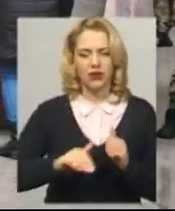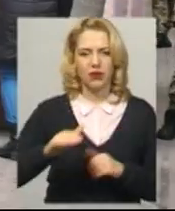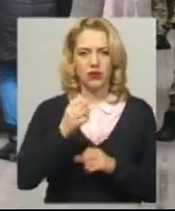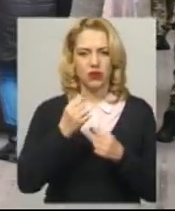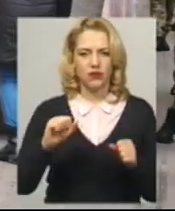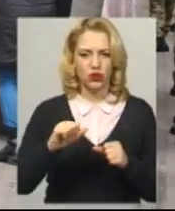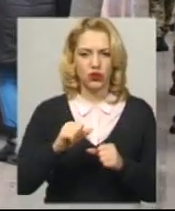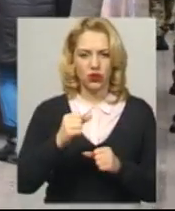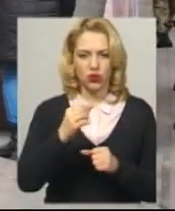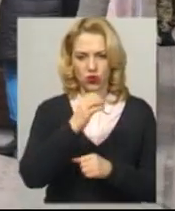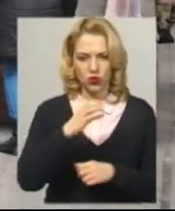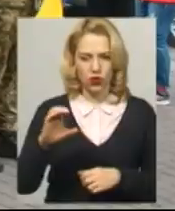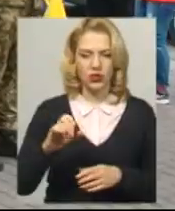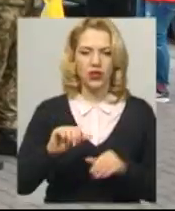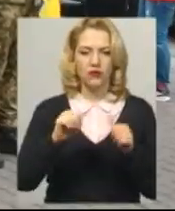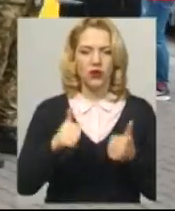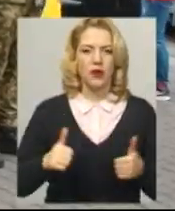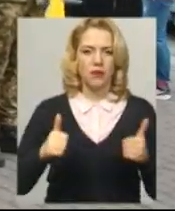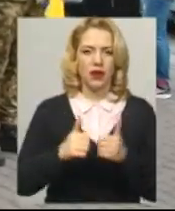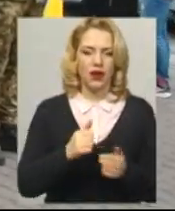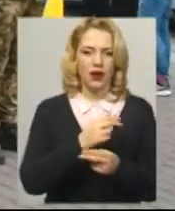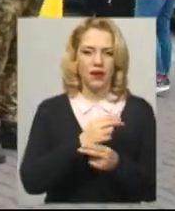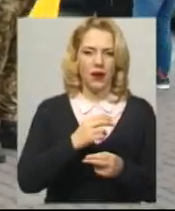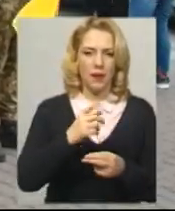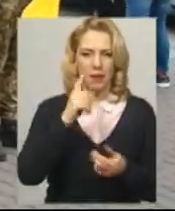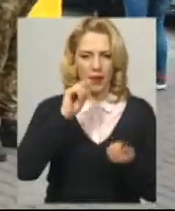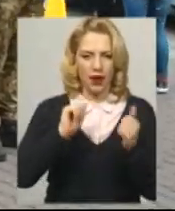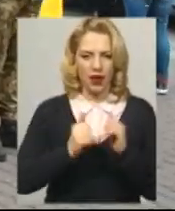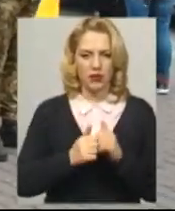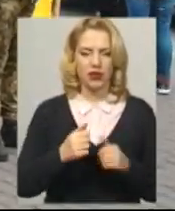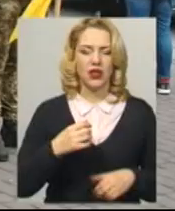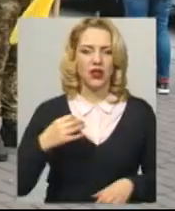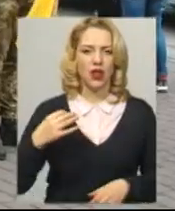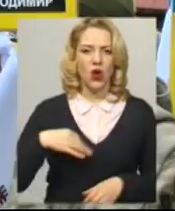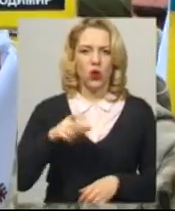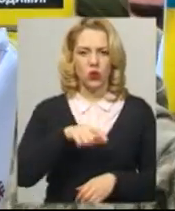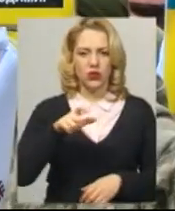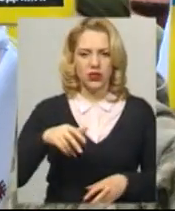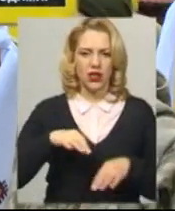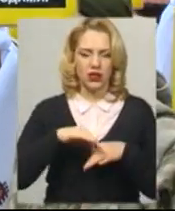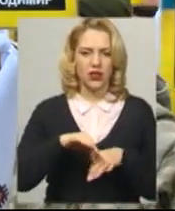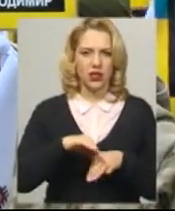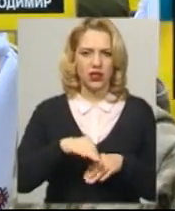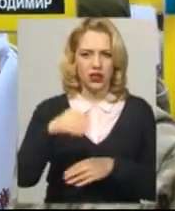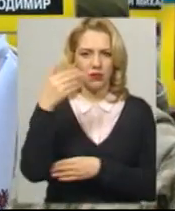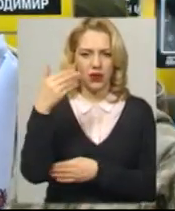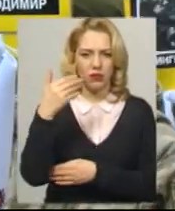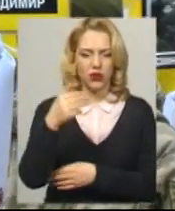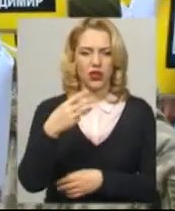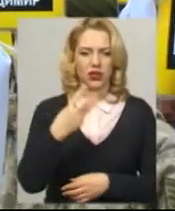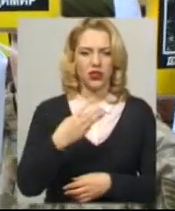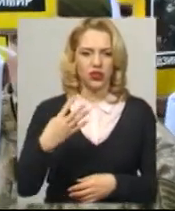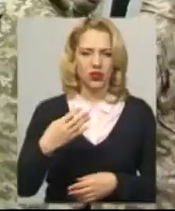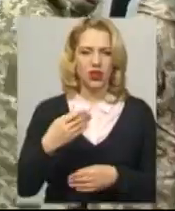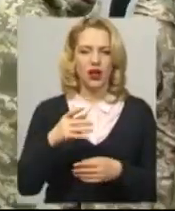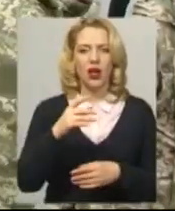біля пам'ятнику Ангел Скорботи. Курсанти Національної прикордонної академії несли у руках українські прапори та 314 портретів загиблих